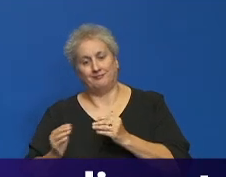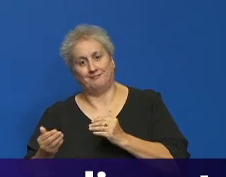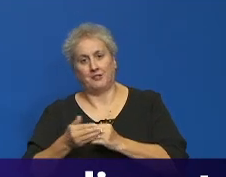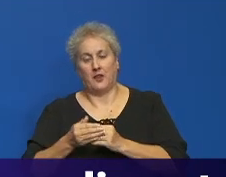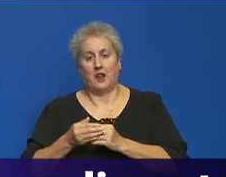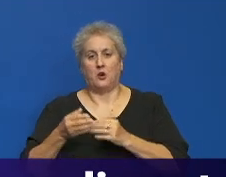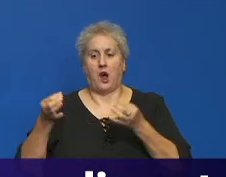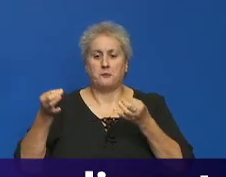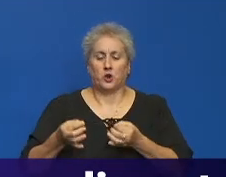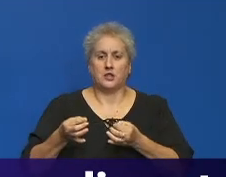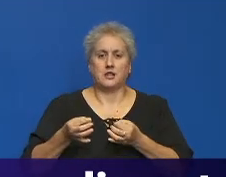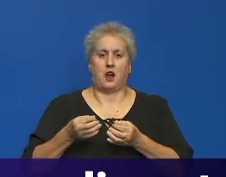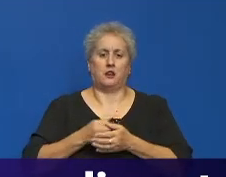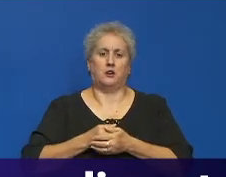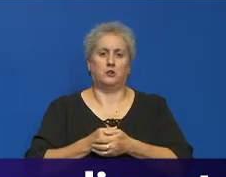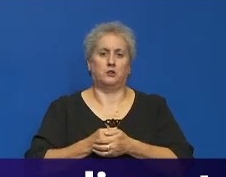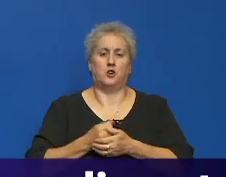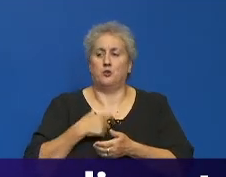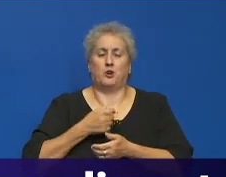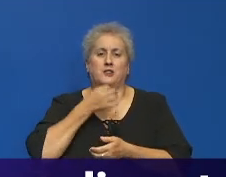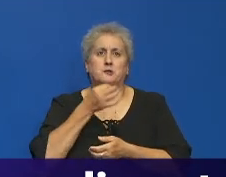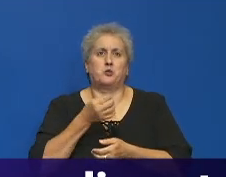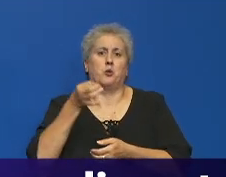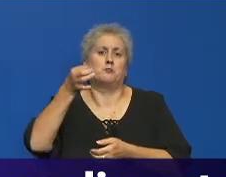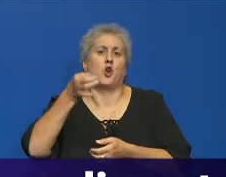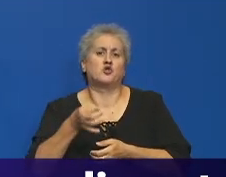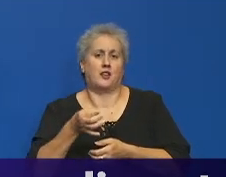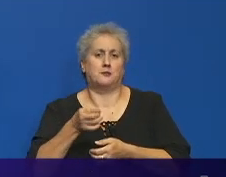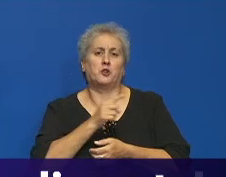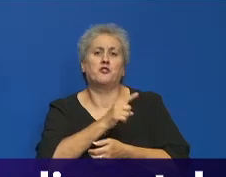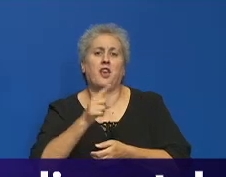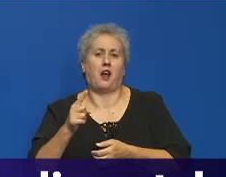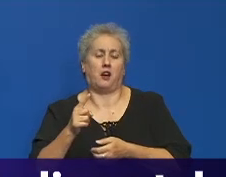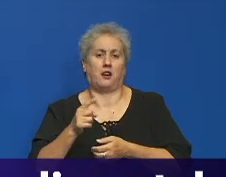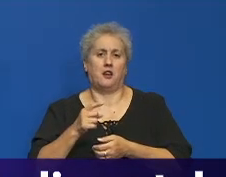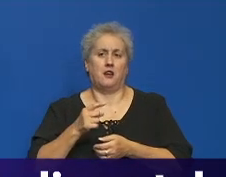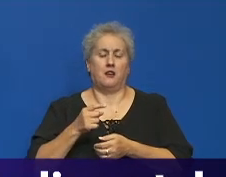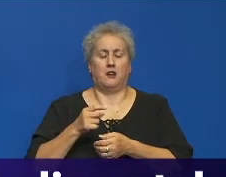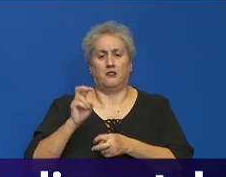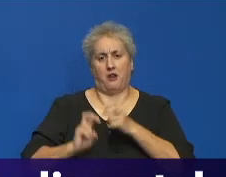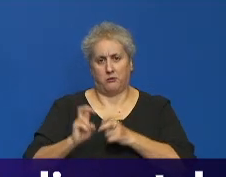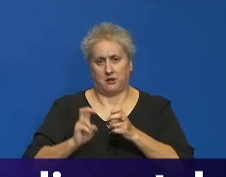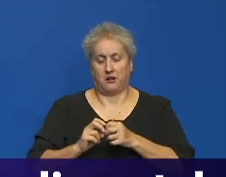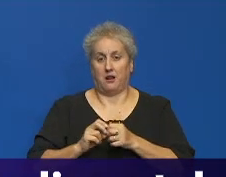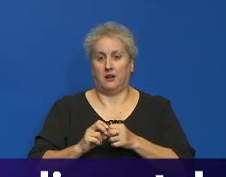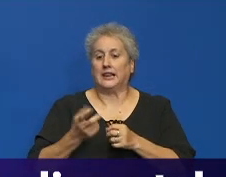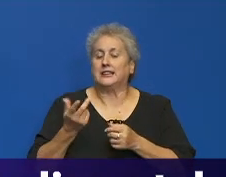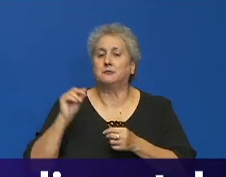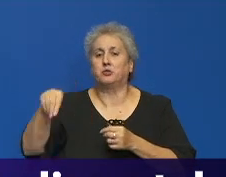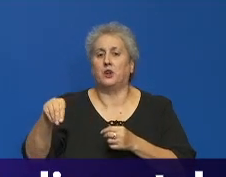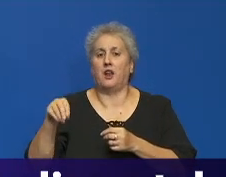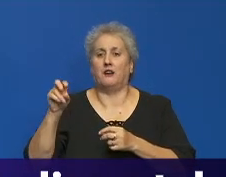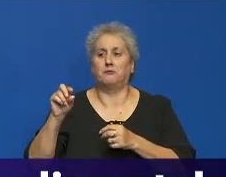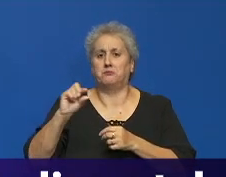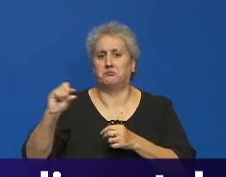cu amortizare, sunt costuri cu investiții. Nu pot să vă dau un procent pentru fiecare producător cu cât va scădea prețul la raft. Ce